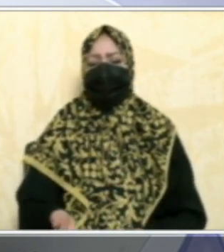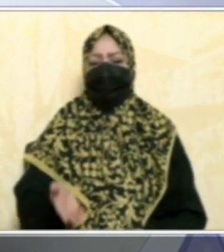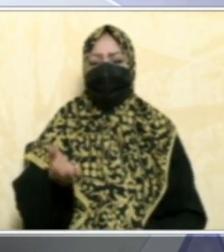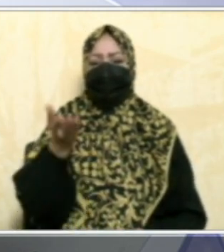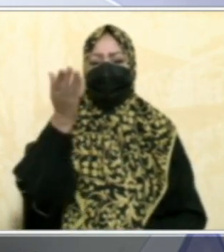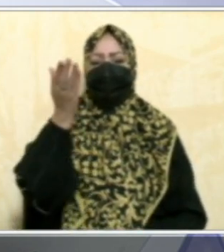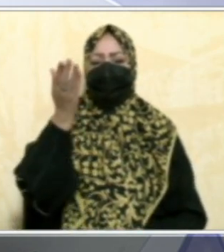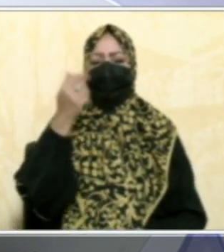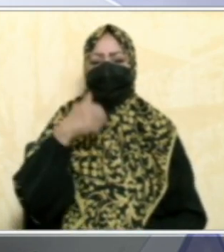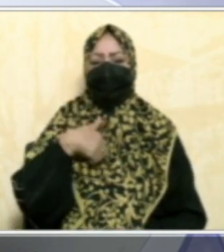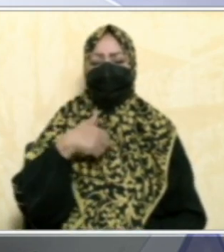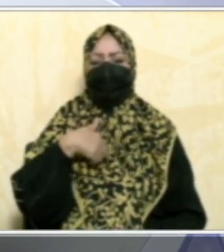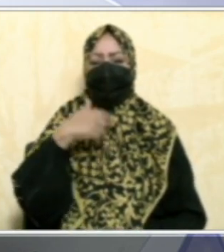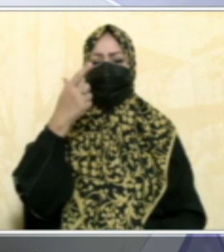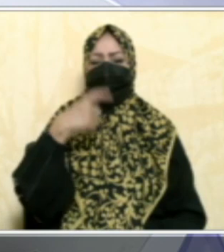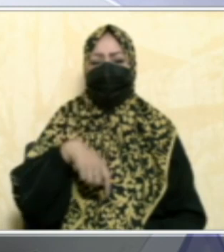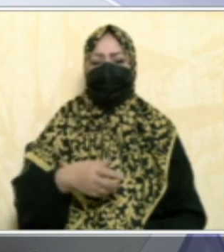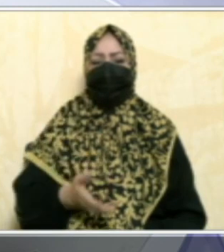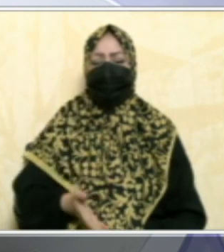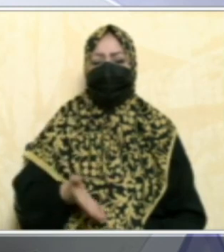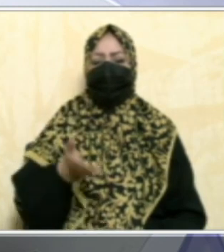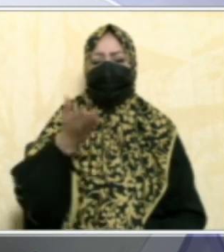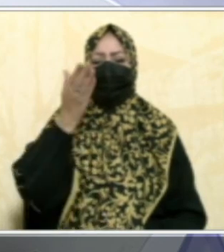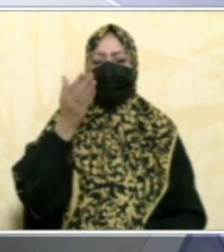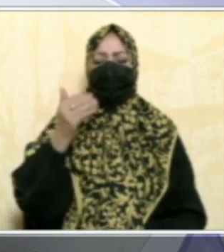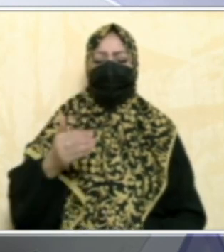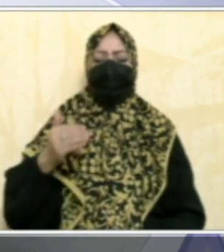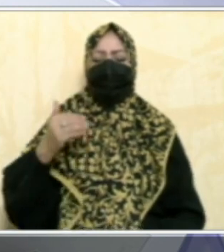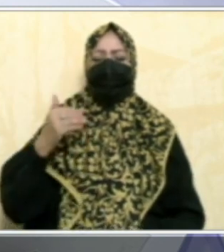اللي فايتتني، وهم نزلوا جابوا